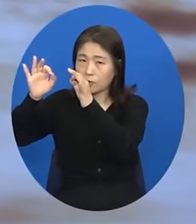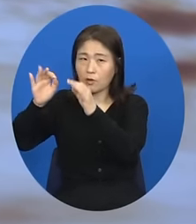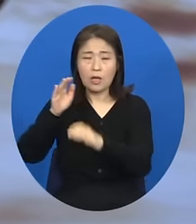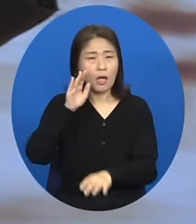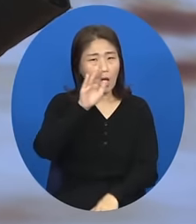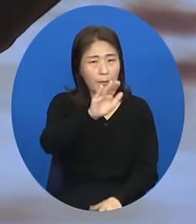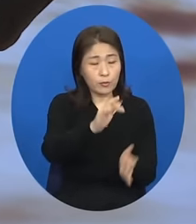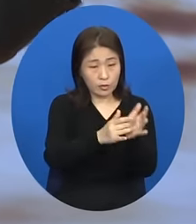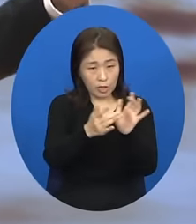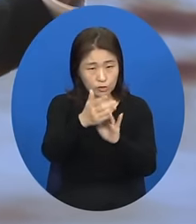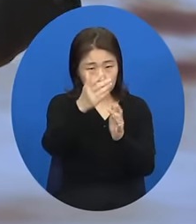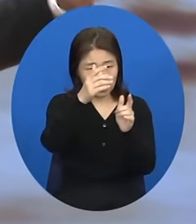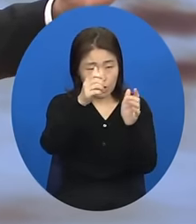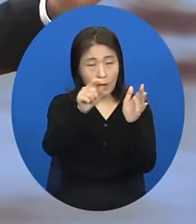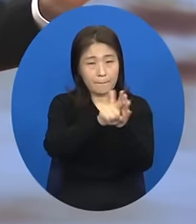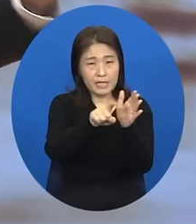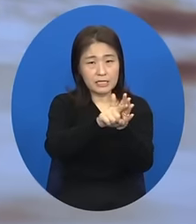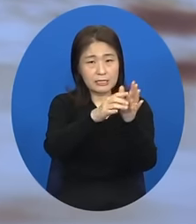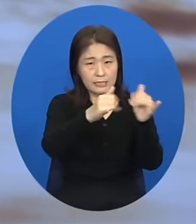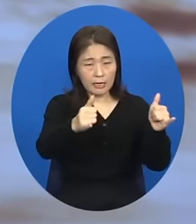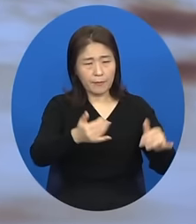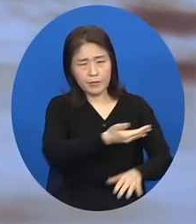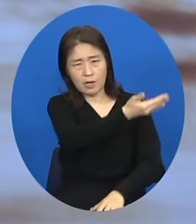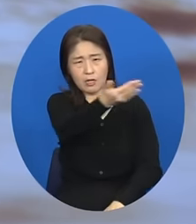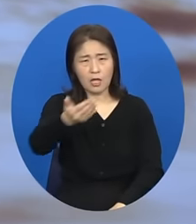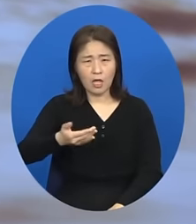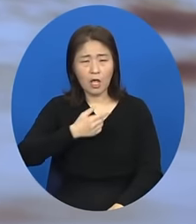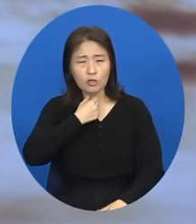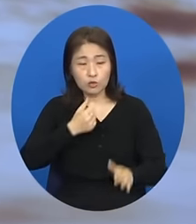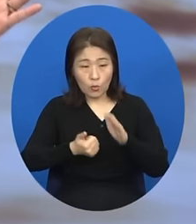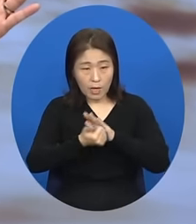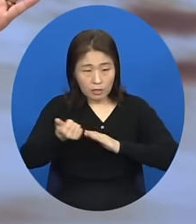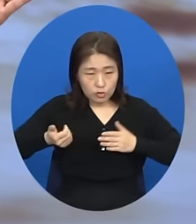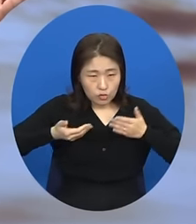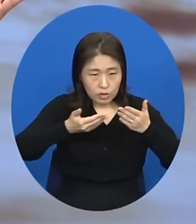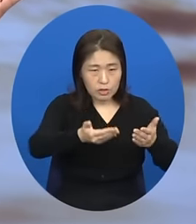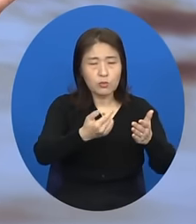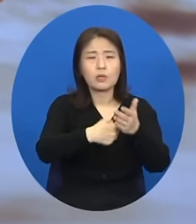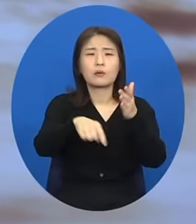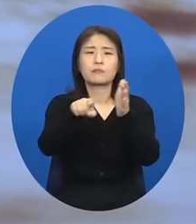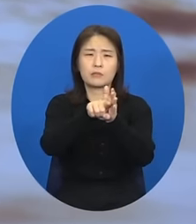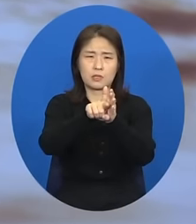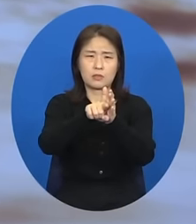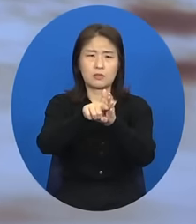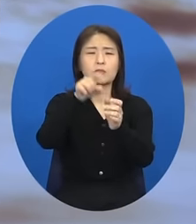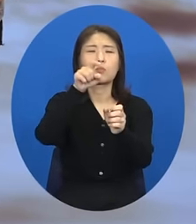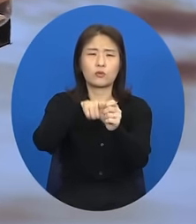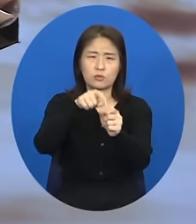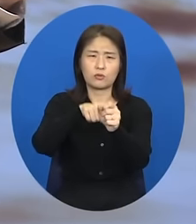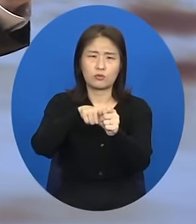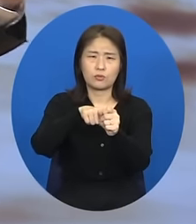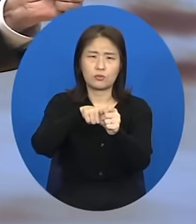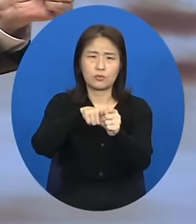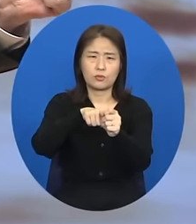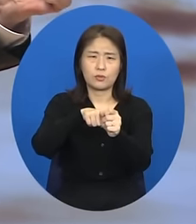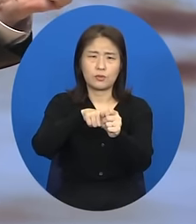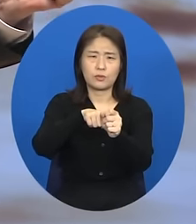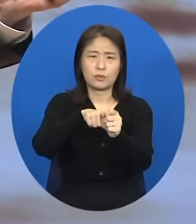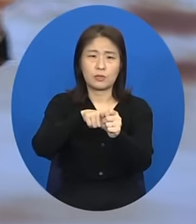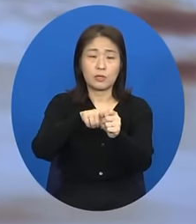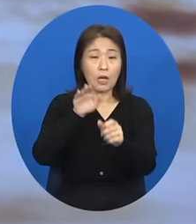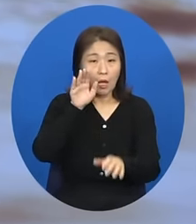앞으로 예수님을 믿는 사람들에게 소망을 주시기 위함이다. 앞으로 예수를 믿는 사람들이